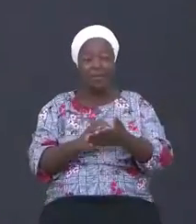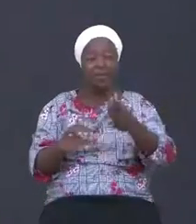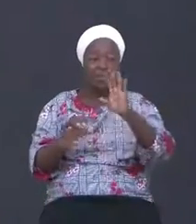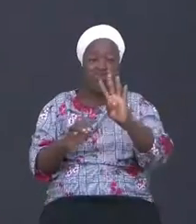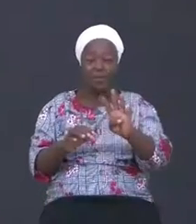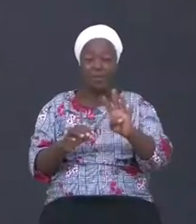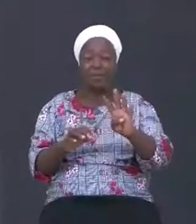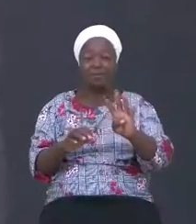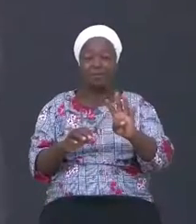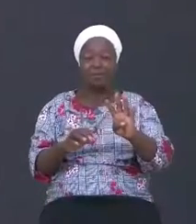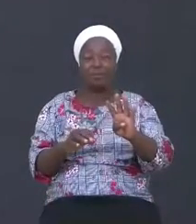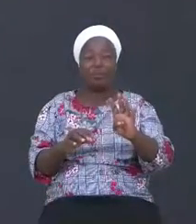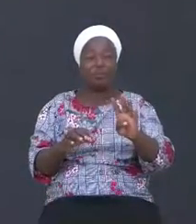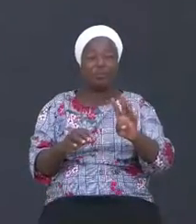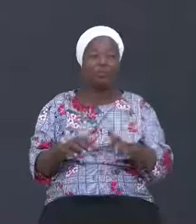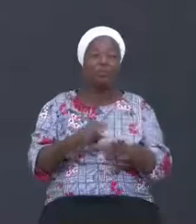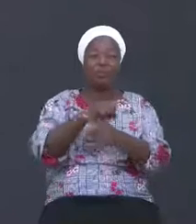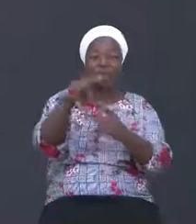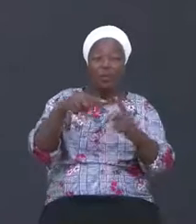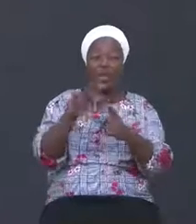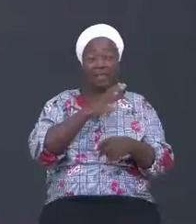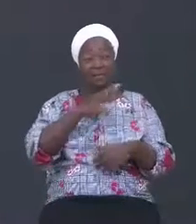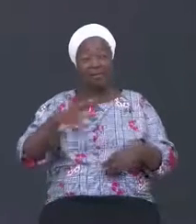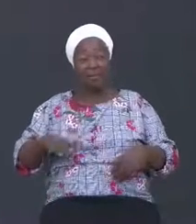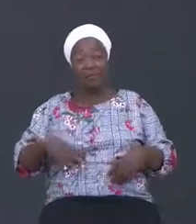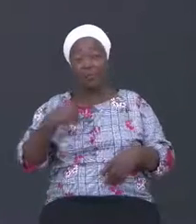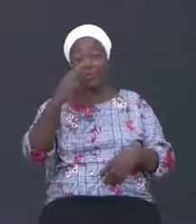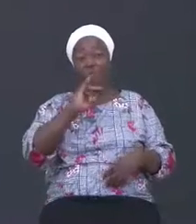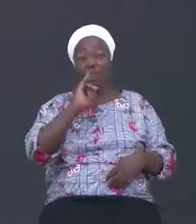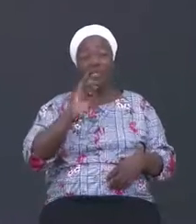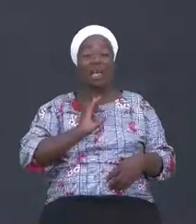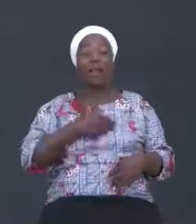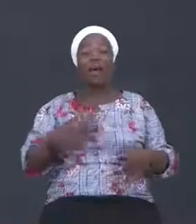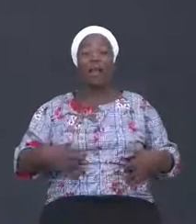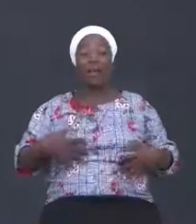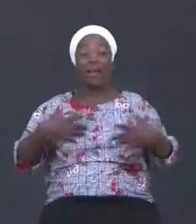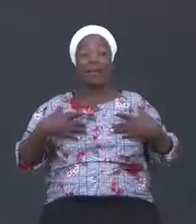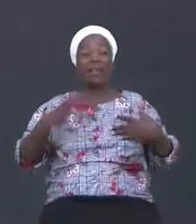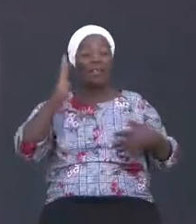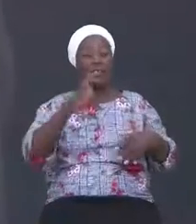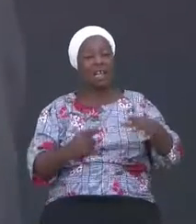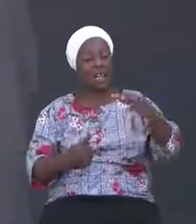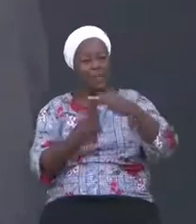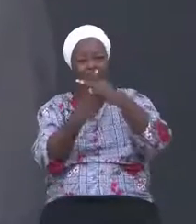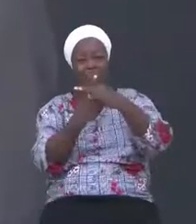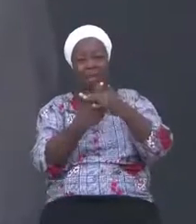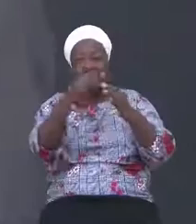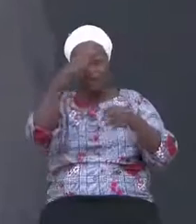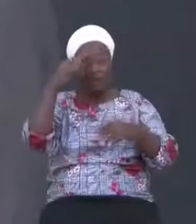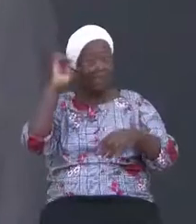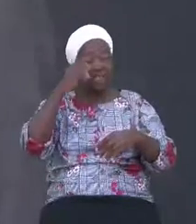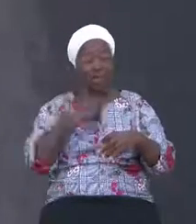Verset 4. Quand Christ, votre vie, Christ, notre vie, paraîtra, il est sur le point de venir, il